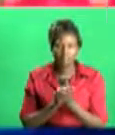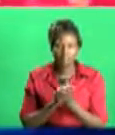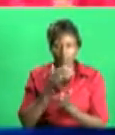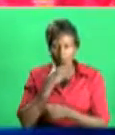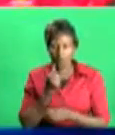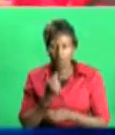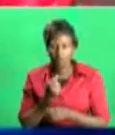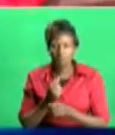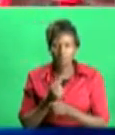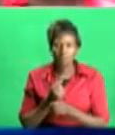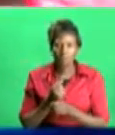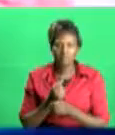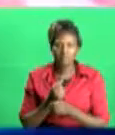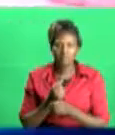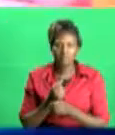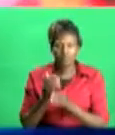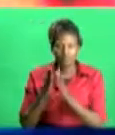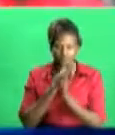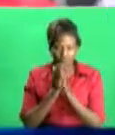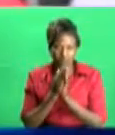wetu wa kitendawili,